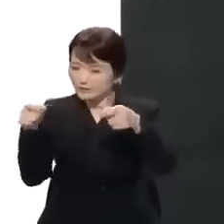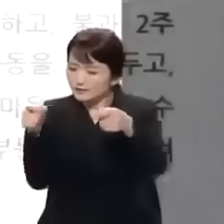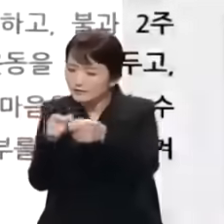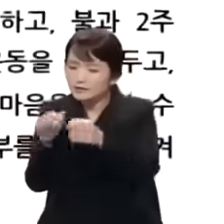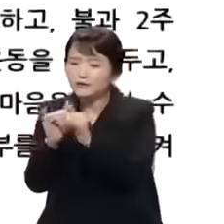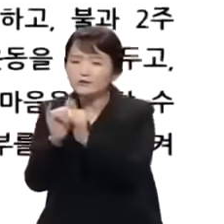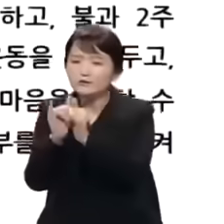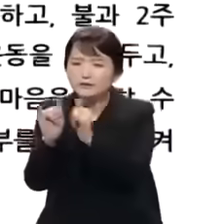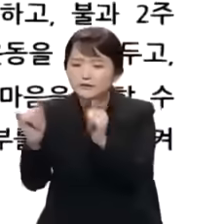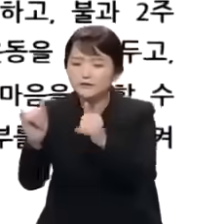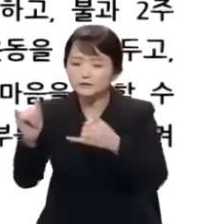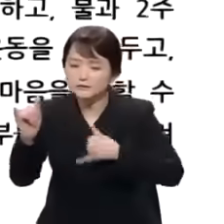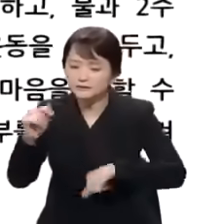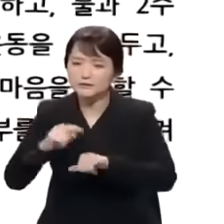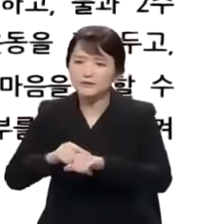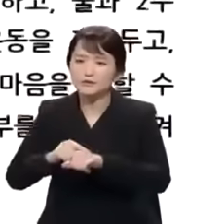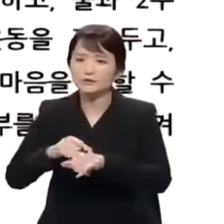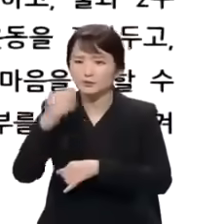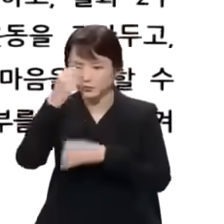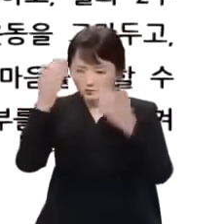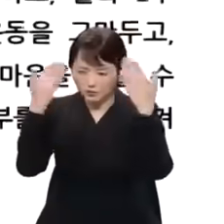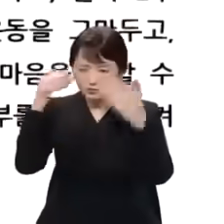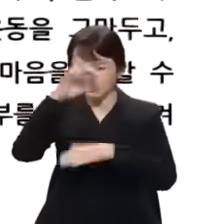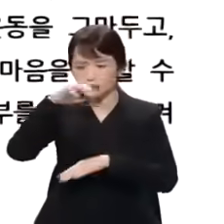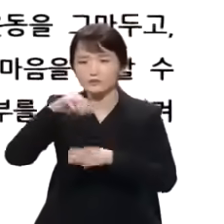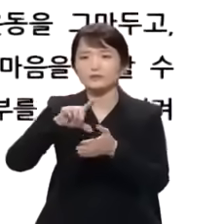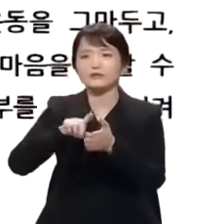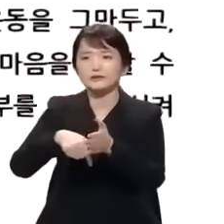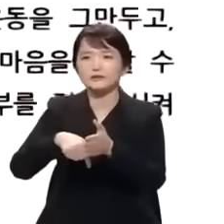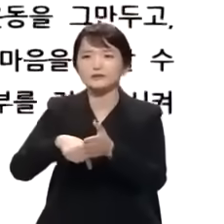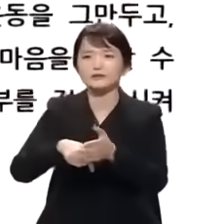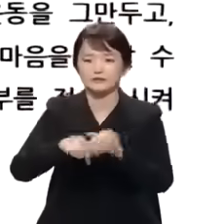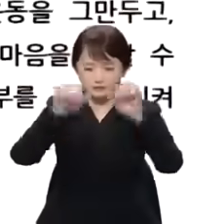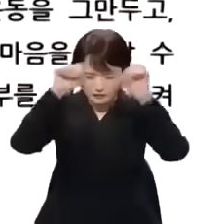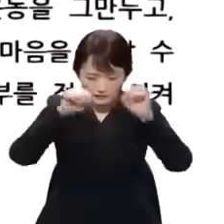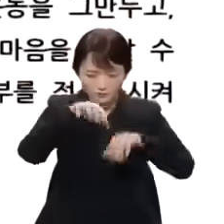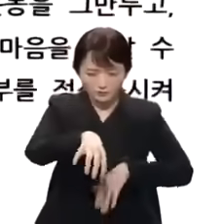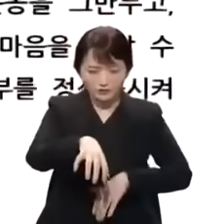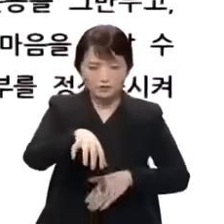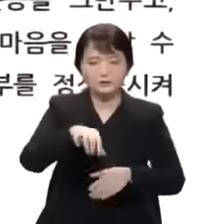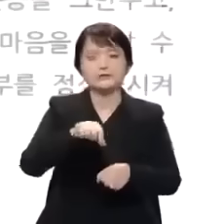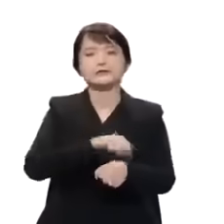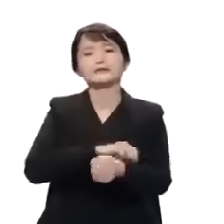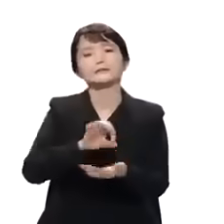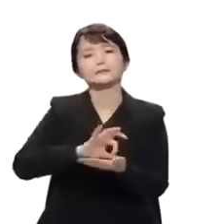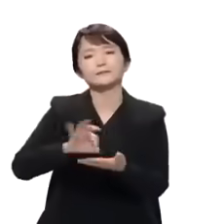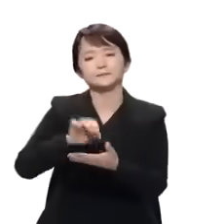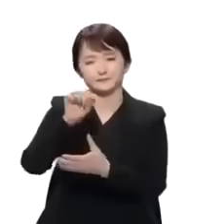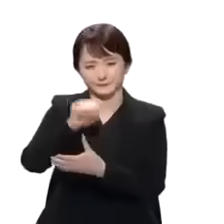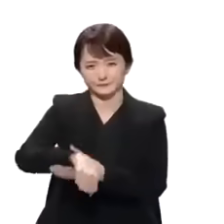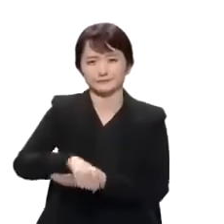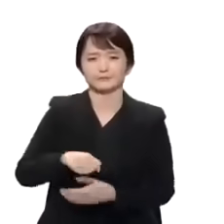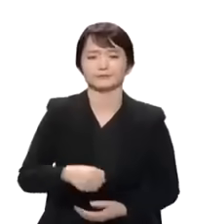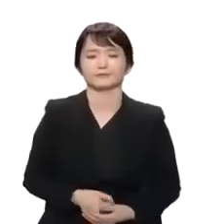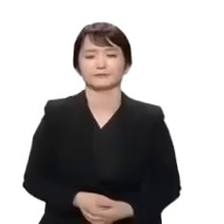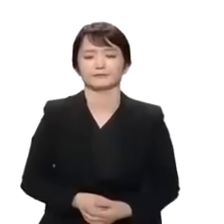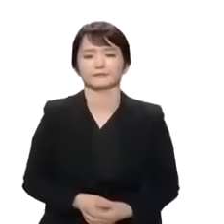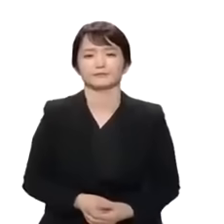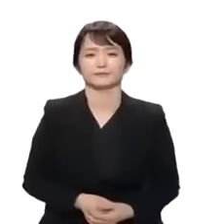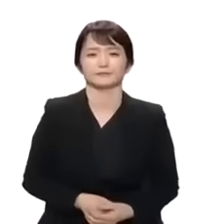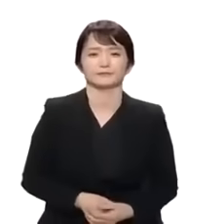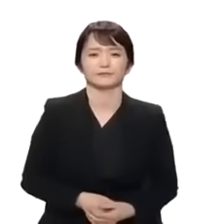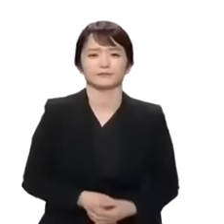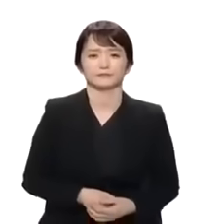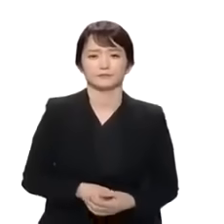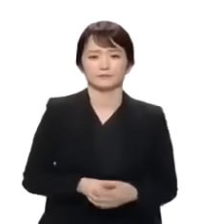자녀들만 고교 훈련 시간에 체육관을 특별히 사용하는 것으로이 허락을 해 줬다고 하고요 그리고 이제 패스